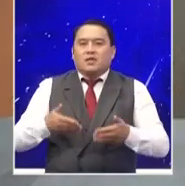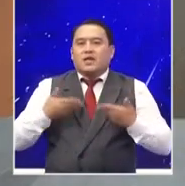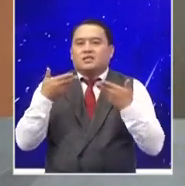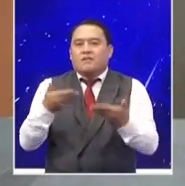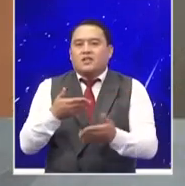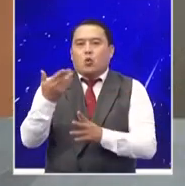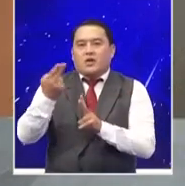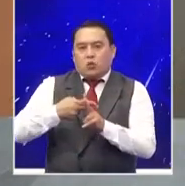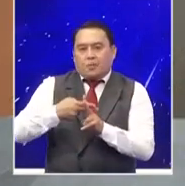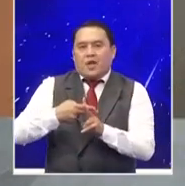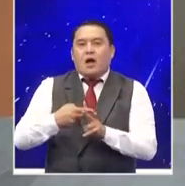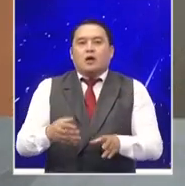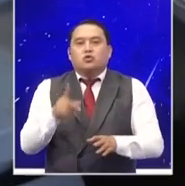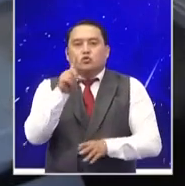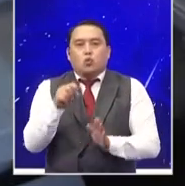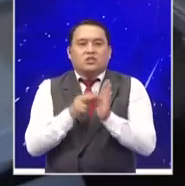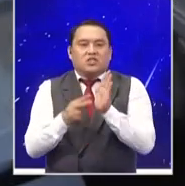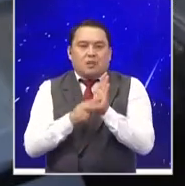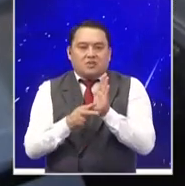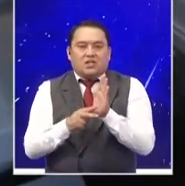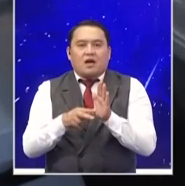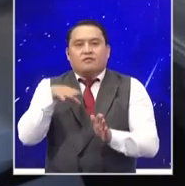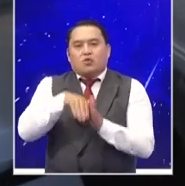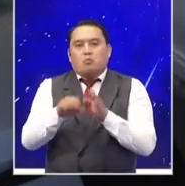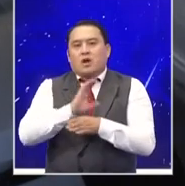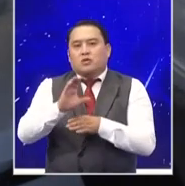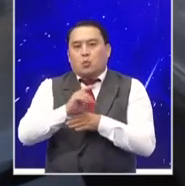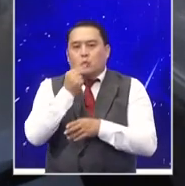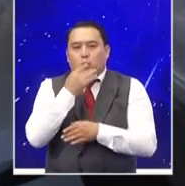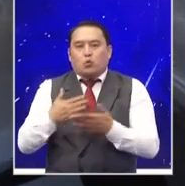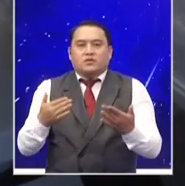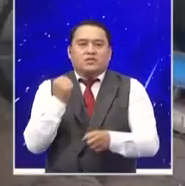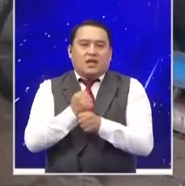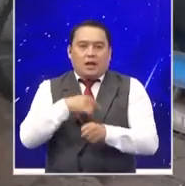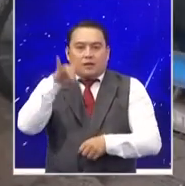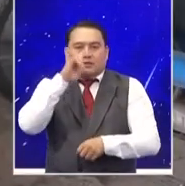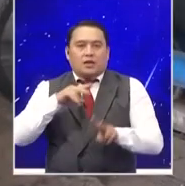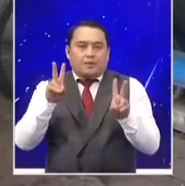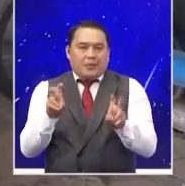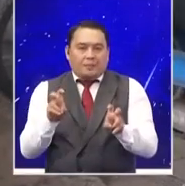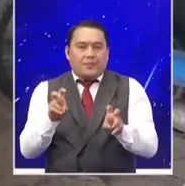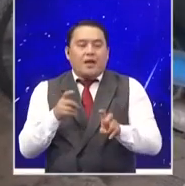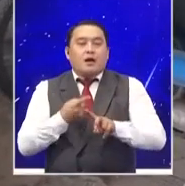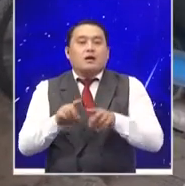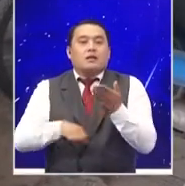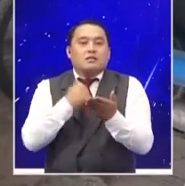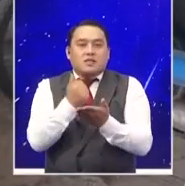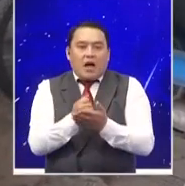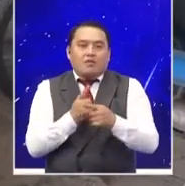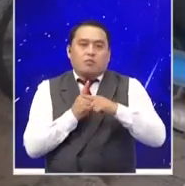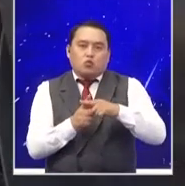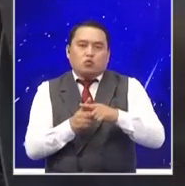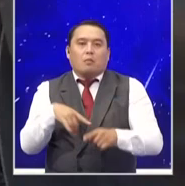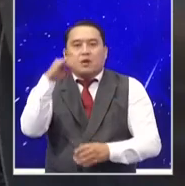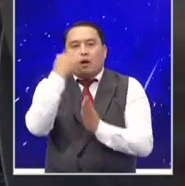предоставляемыми льготами. Более 170 из них в числе производителей продукции с маркировкой «Made in Kazakhstan». Одним из ключевых плюсов